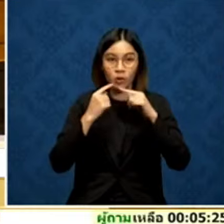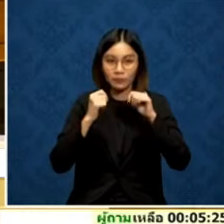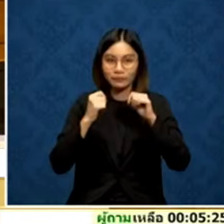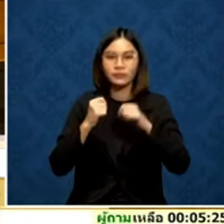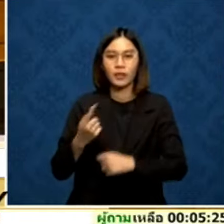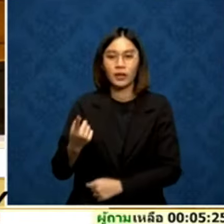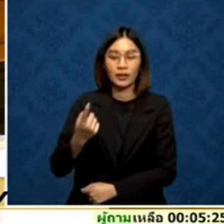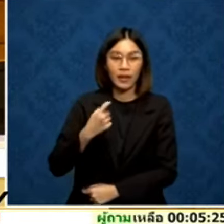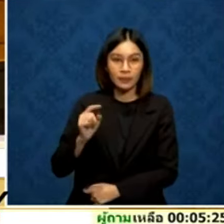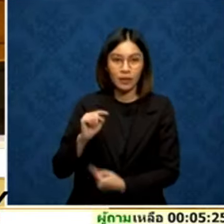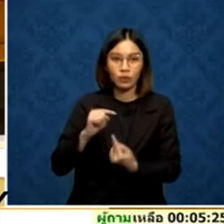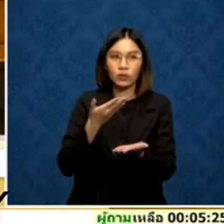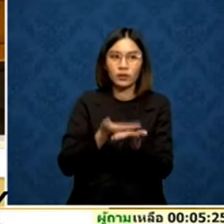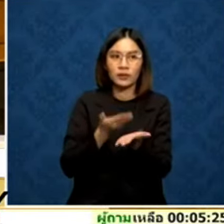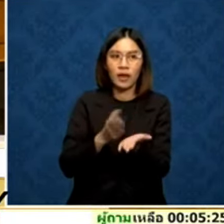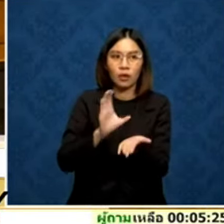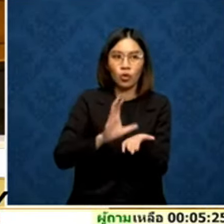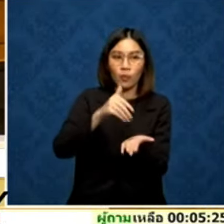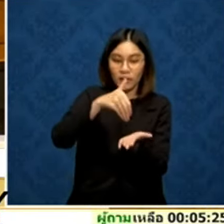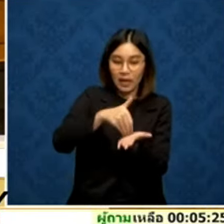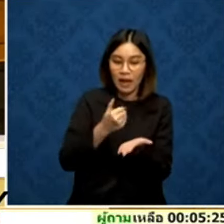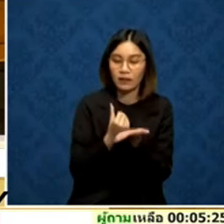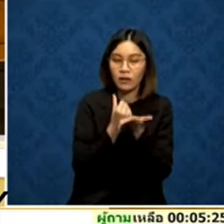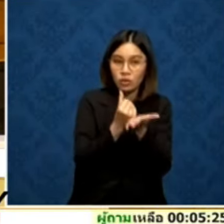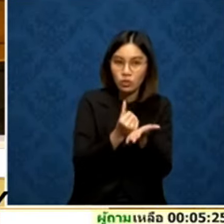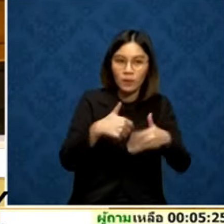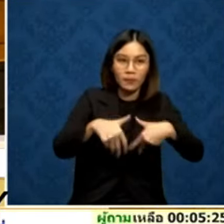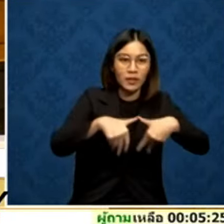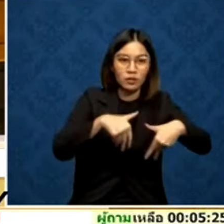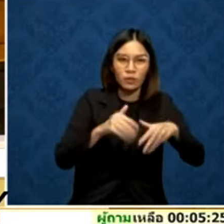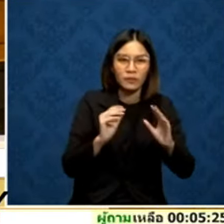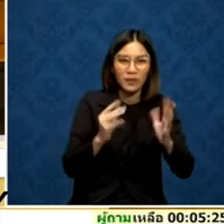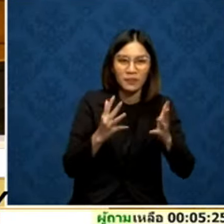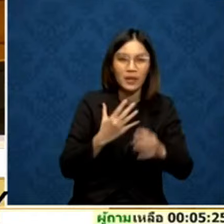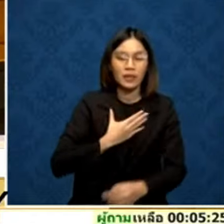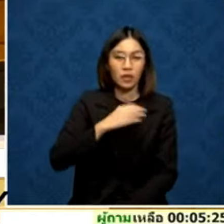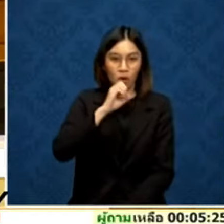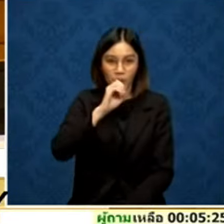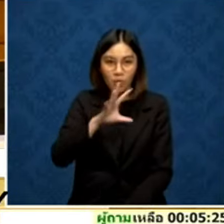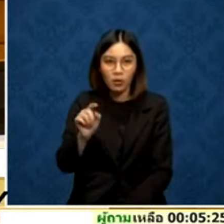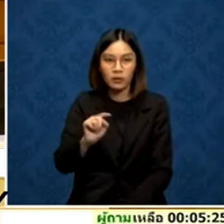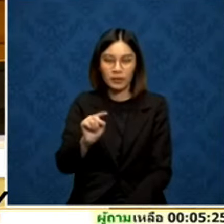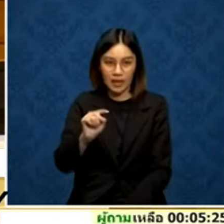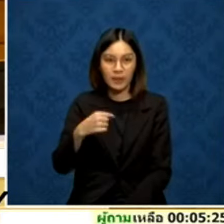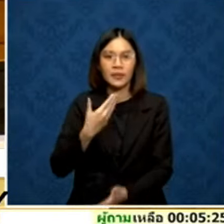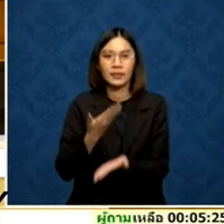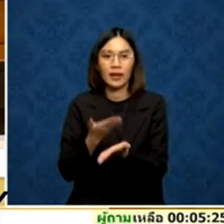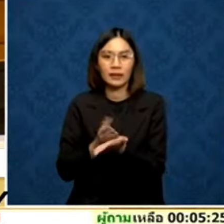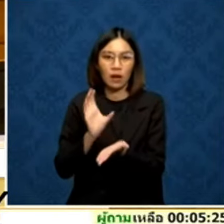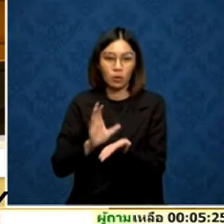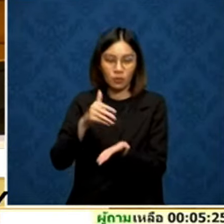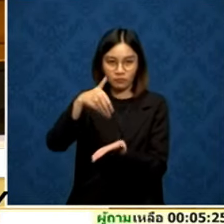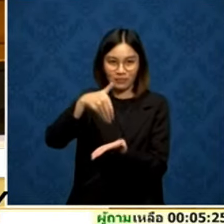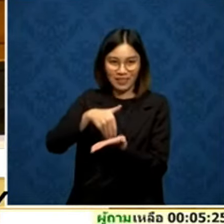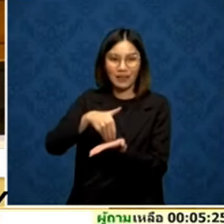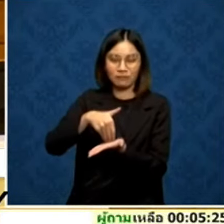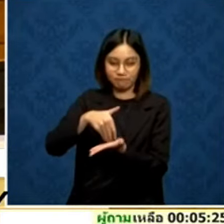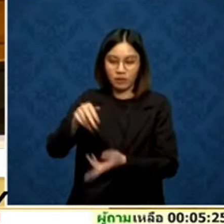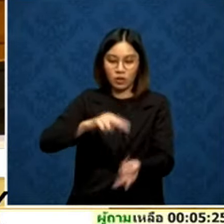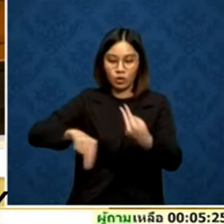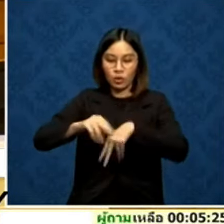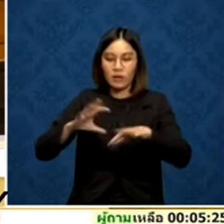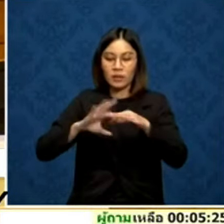อกว่าเรื่องของงบกลางไม่ได้มีการช่วยเหลือพี่น้องประชาชนเลยนี่ก็ขอยืนยันนะครับเรามีการใช้งบกลางในการดูแลเรื่